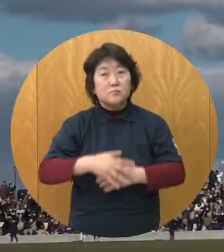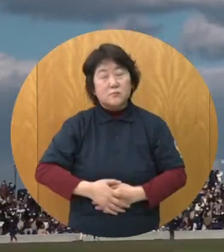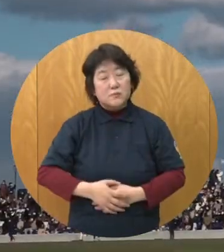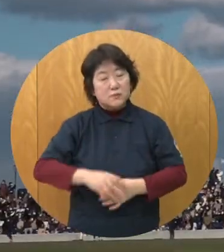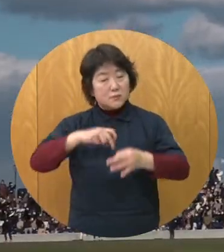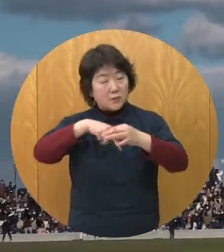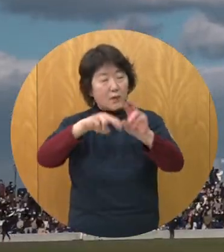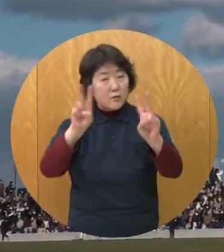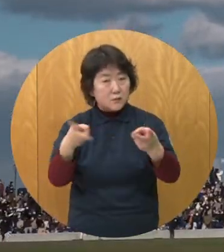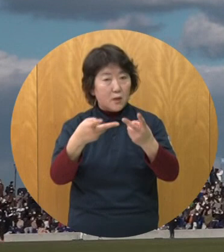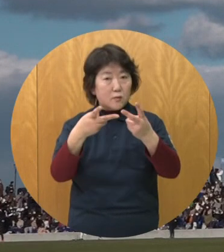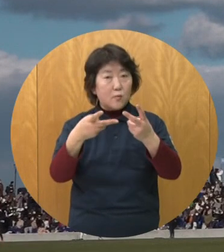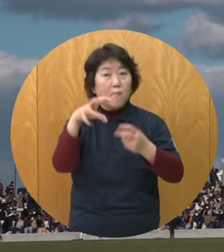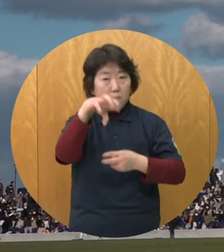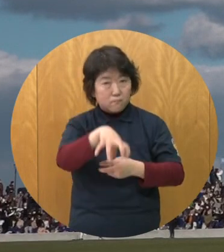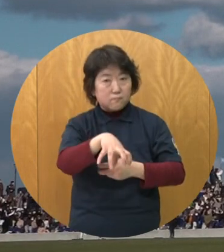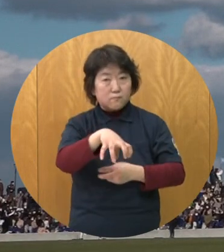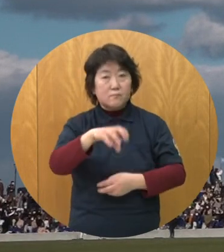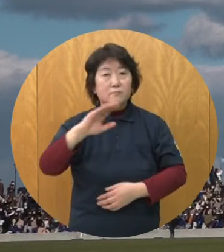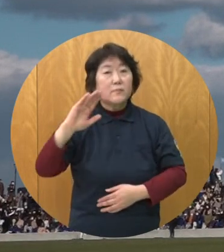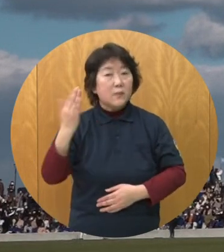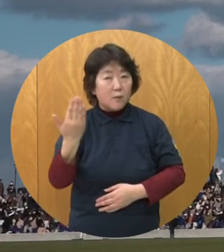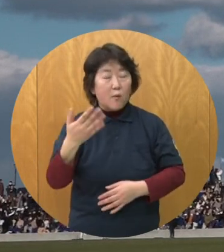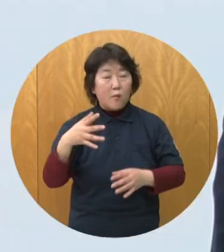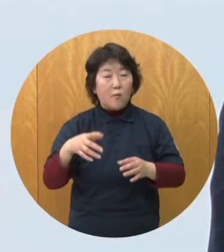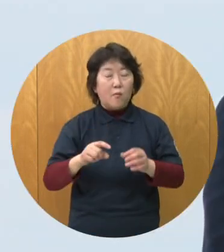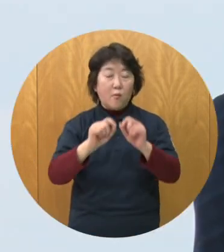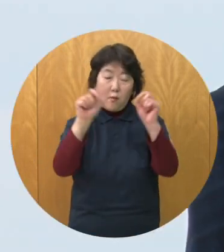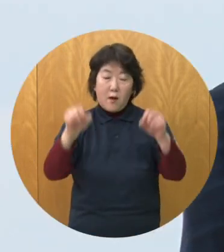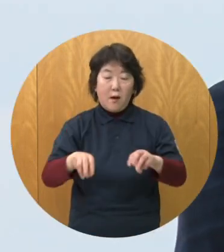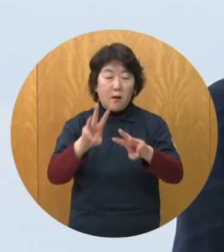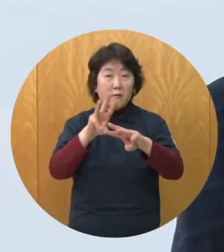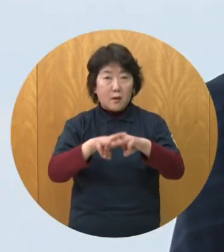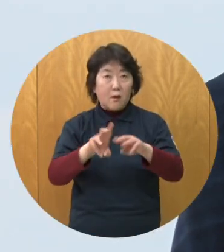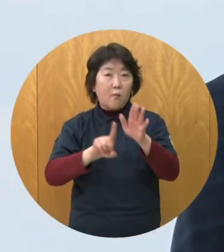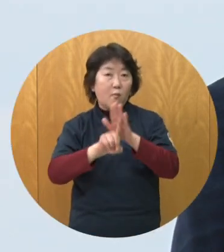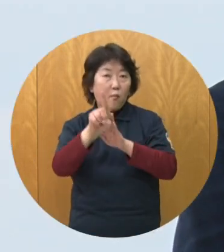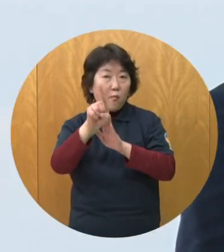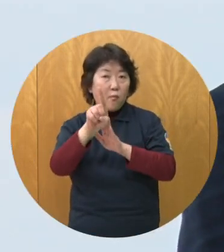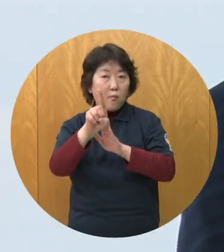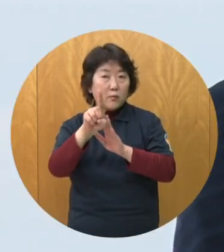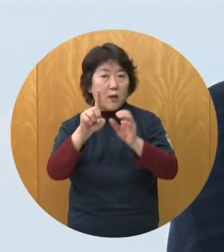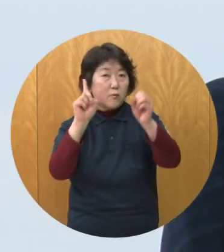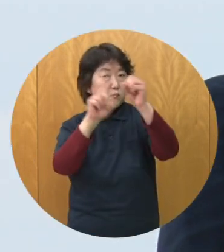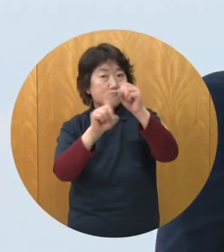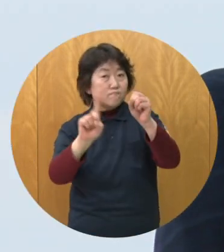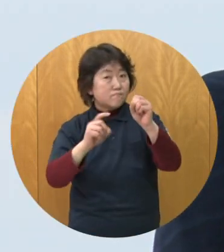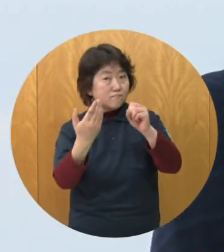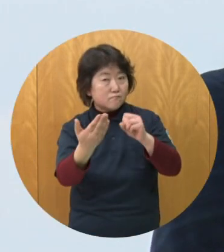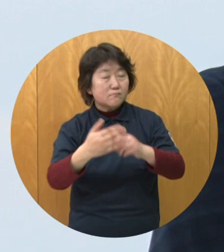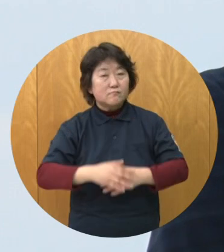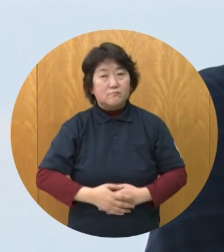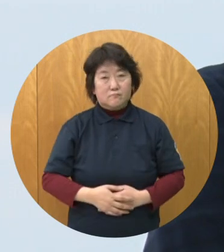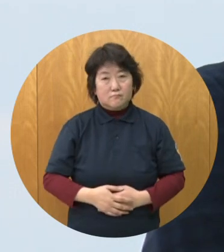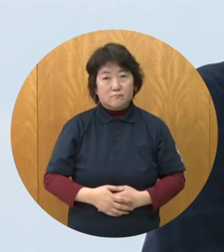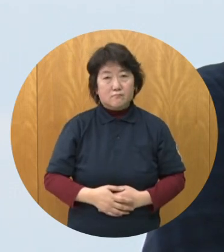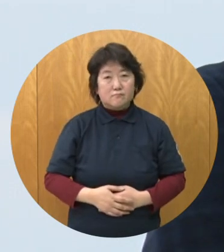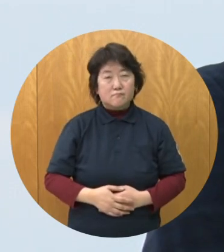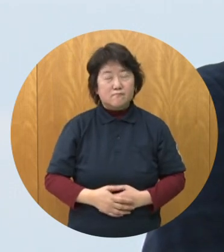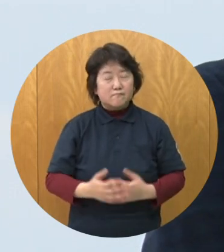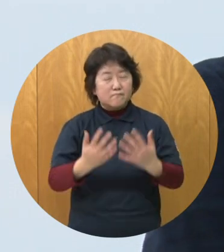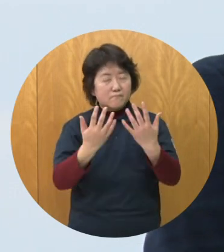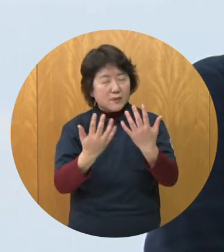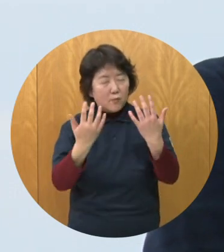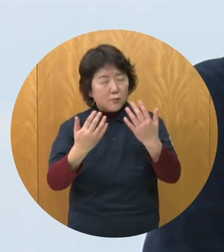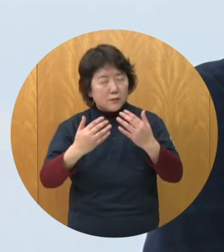サッカー専用スタジアムですが、FC 今治の岡田オーナーが目指す姿は、 どんどんという姿にな